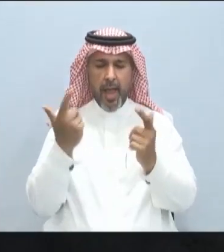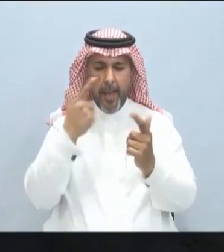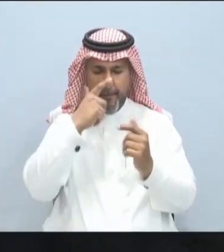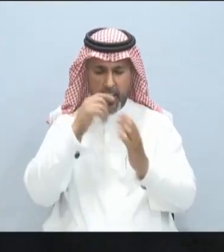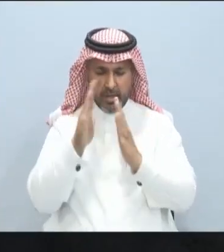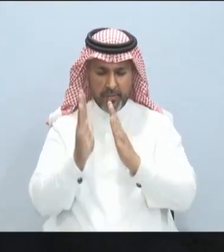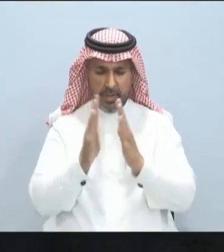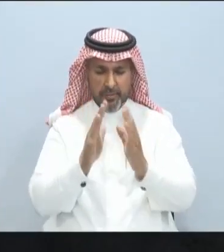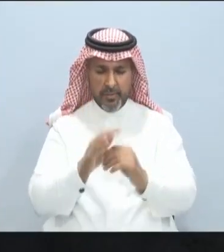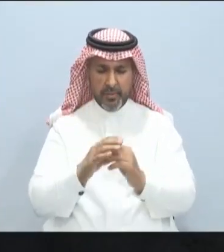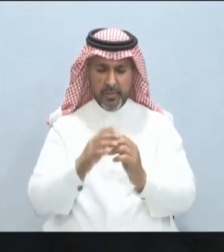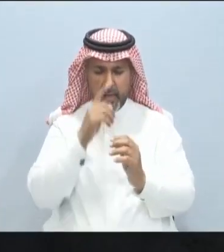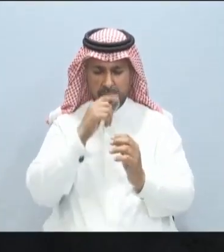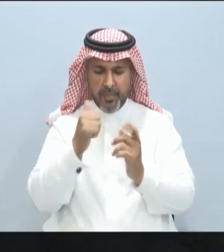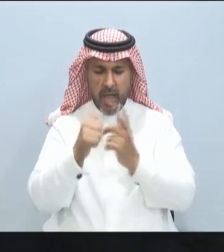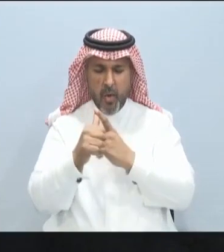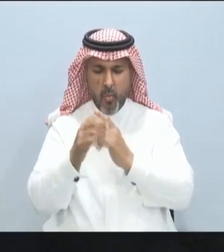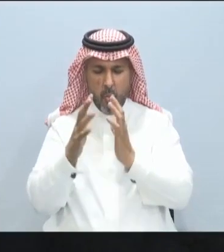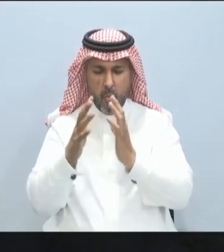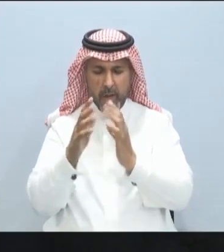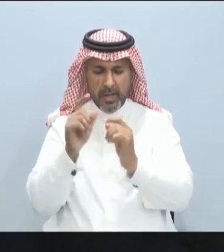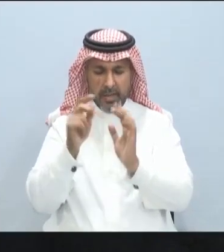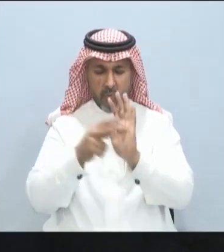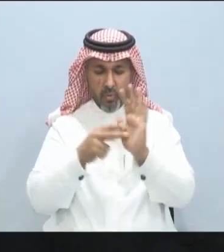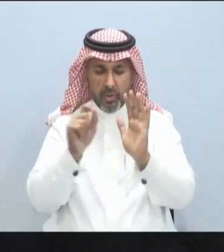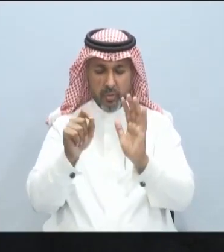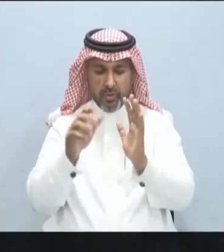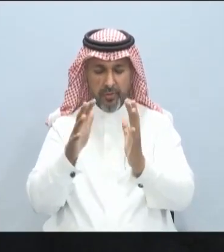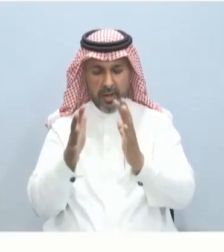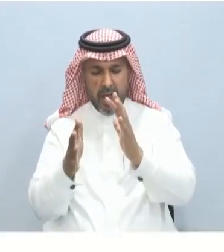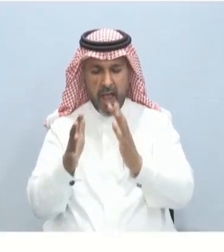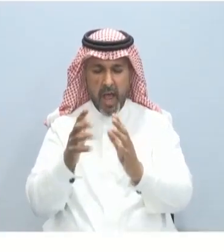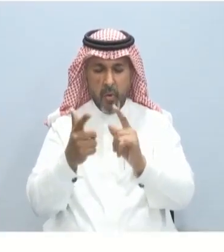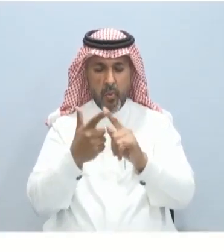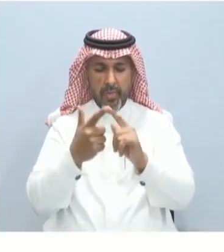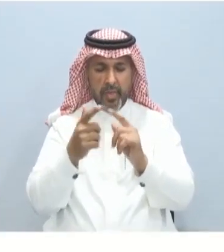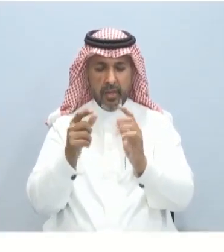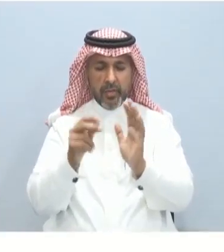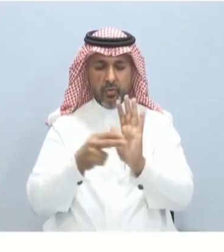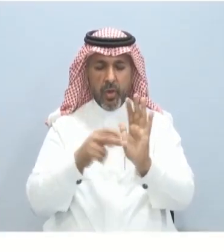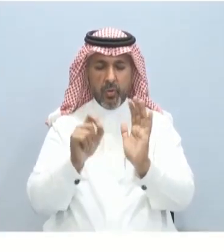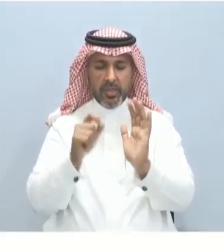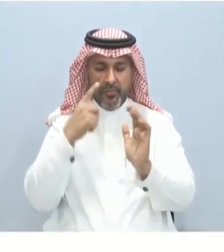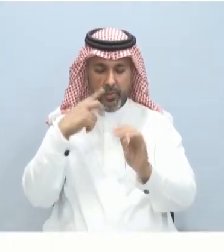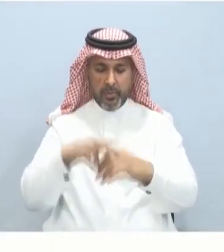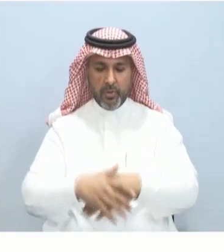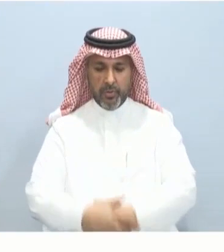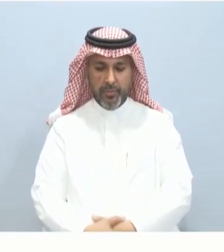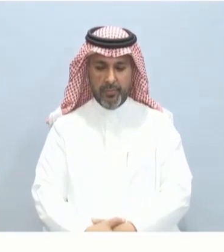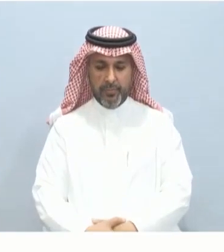المعادله عاملان حاصل ضربهما يساوي صفر اما ان يكون العامل الاول يساوي صفر